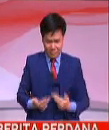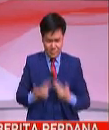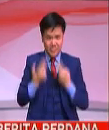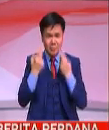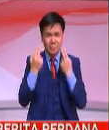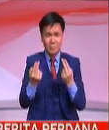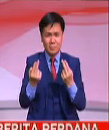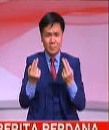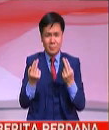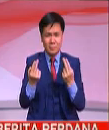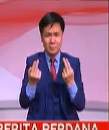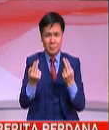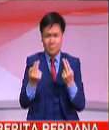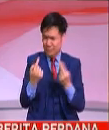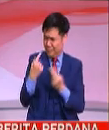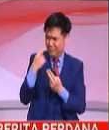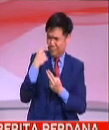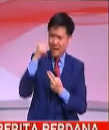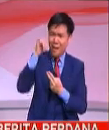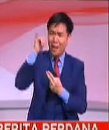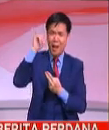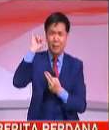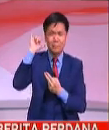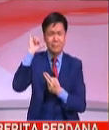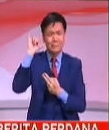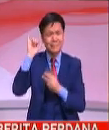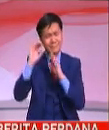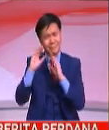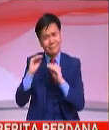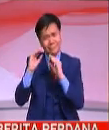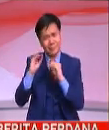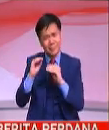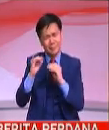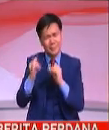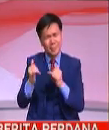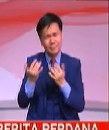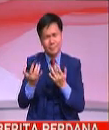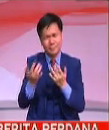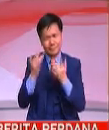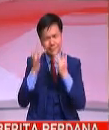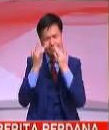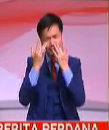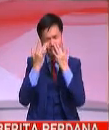ini, baru kita cari. Saya sedih lagi.